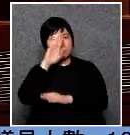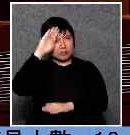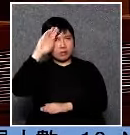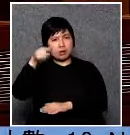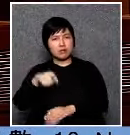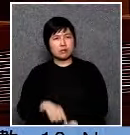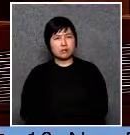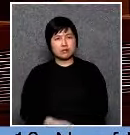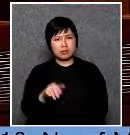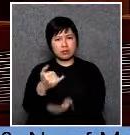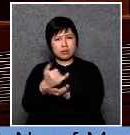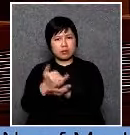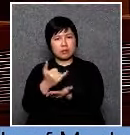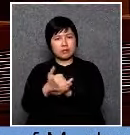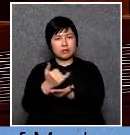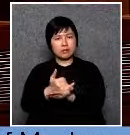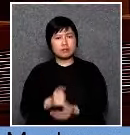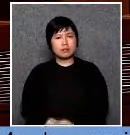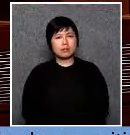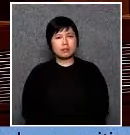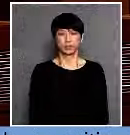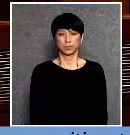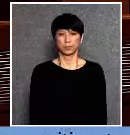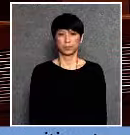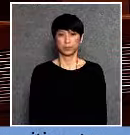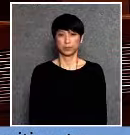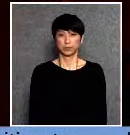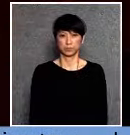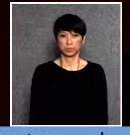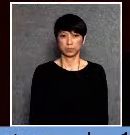黃毓民議員，你坐低。行政長官，請你回應。